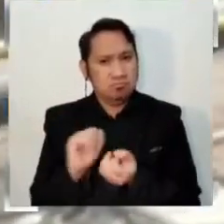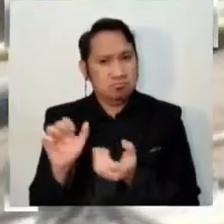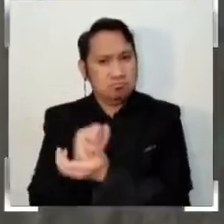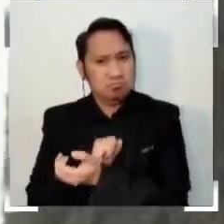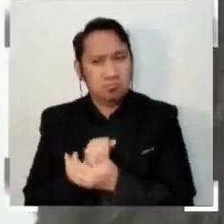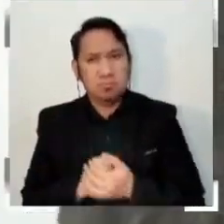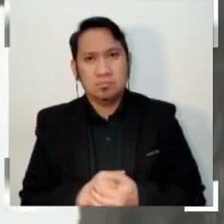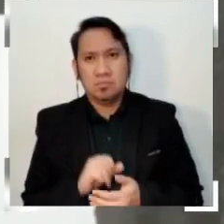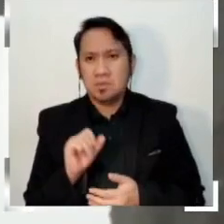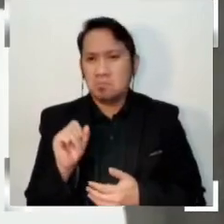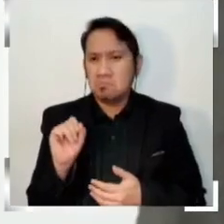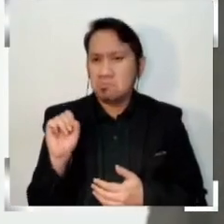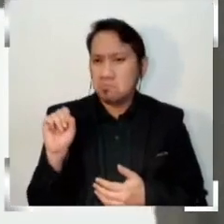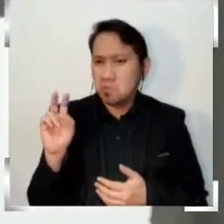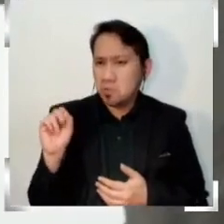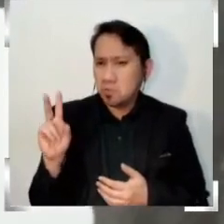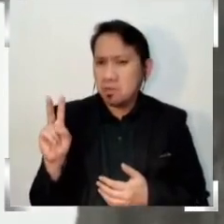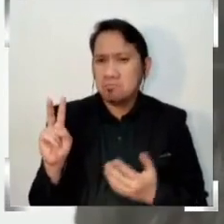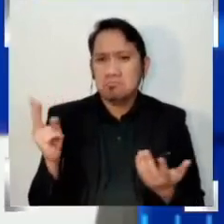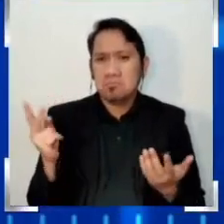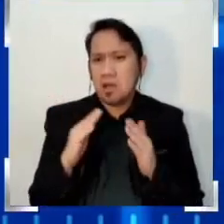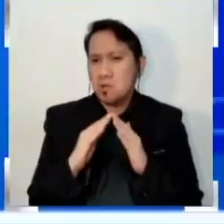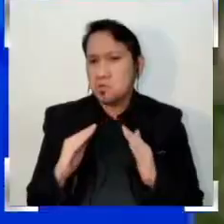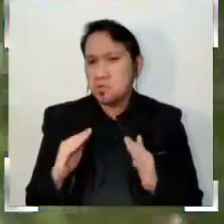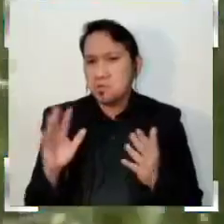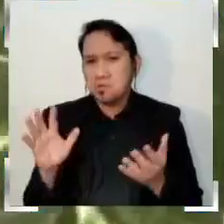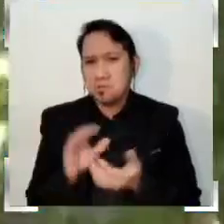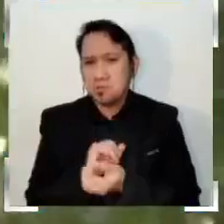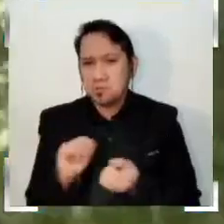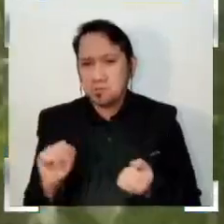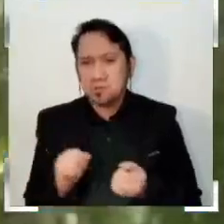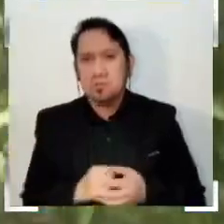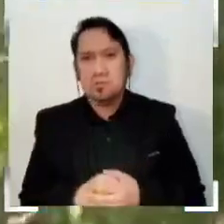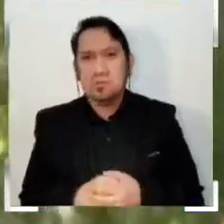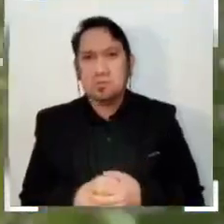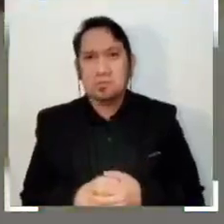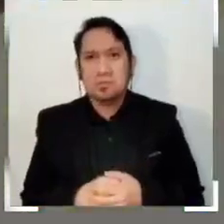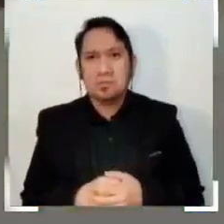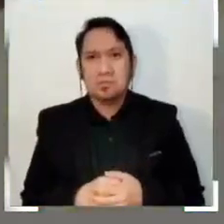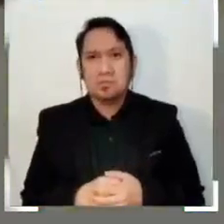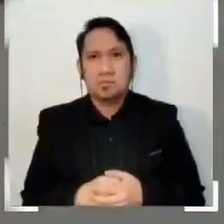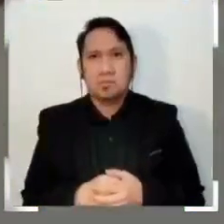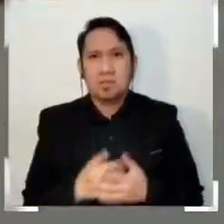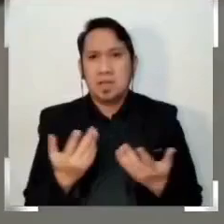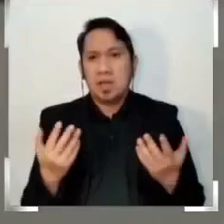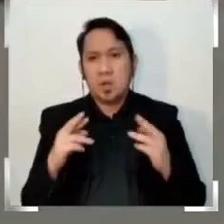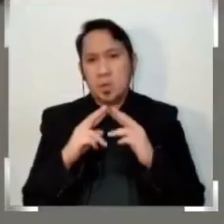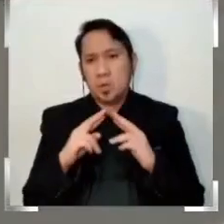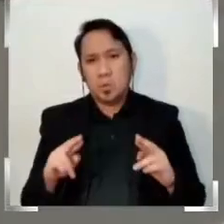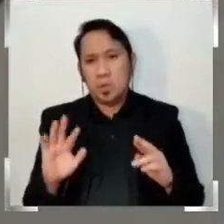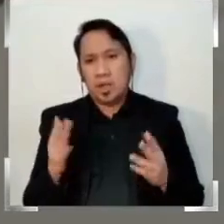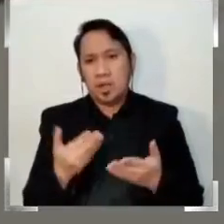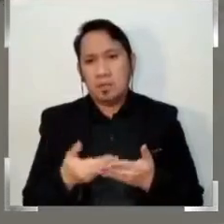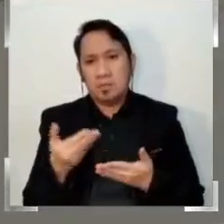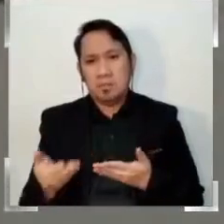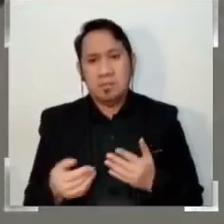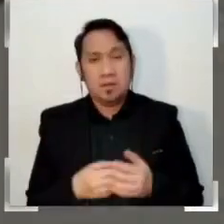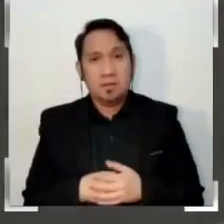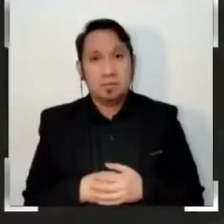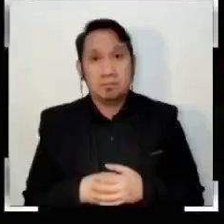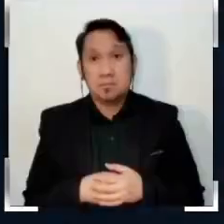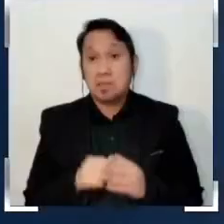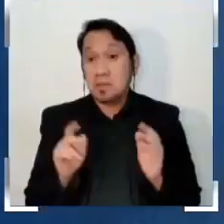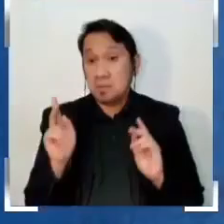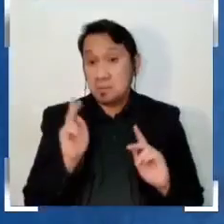12 totally damaged, 5 partially po. Wala ang pambili ng yero mo. Nakabalik naman na sa kanilang mga bahay ang mga